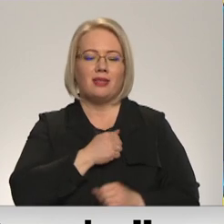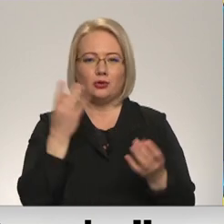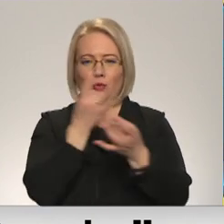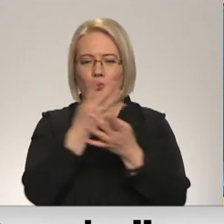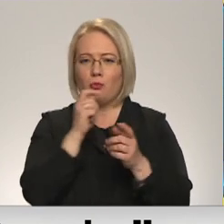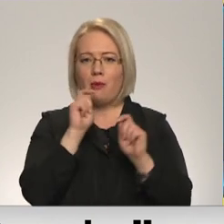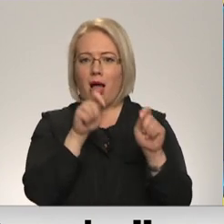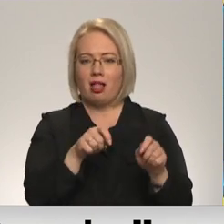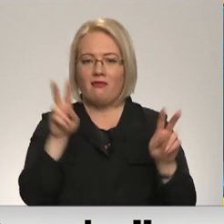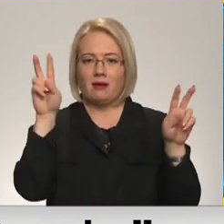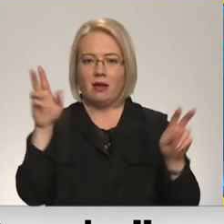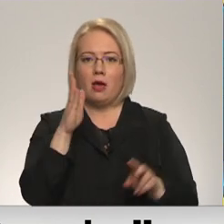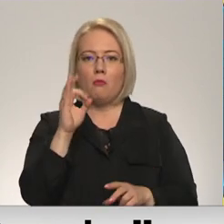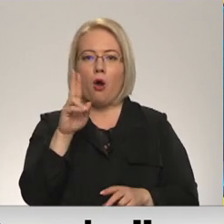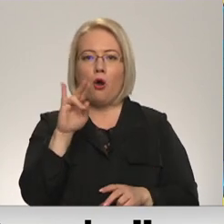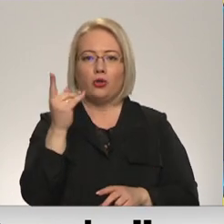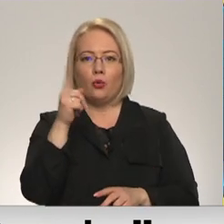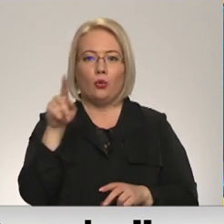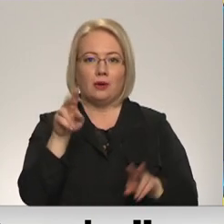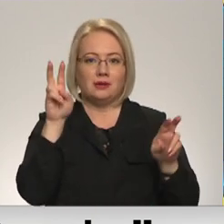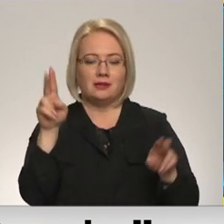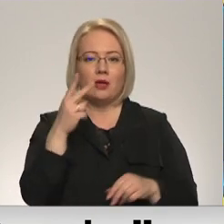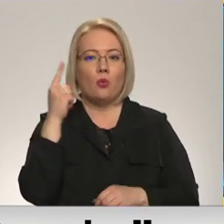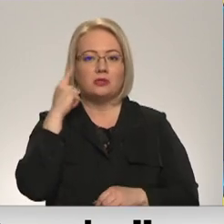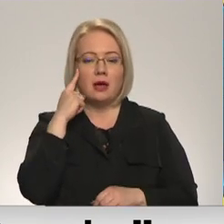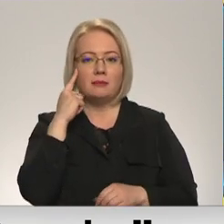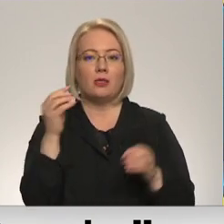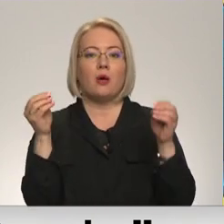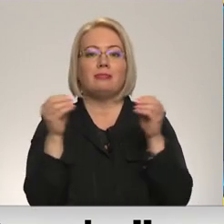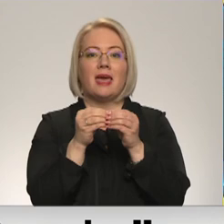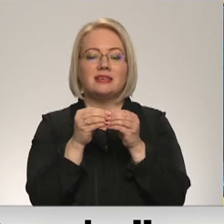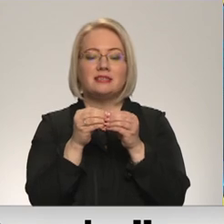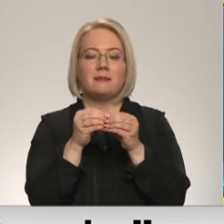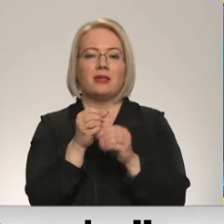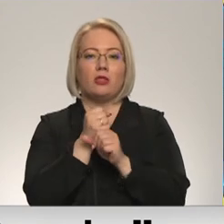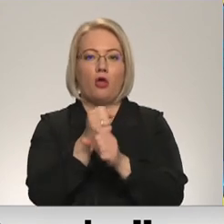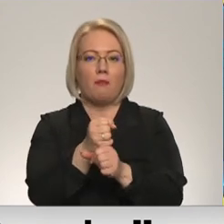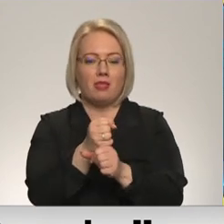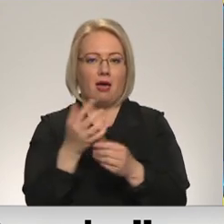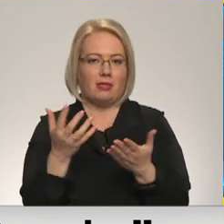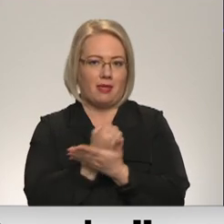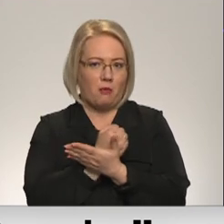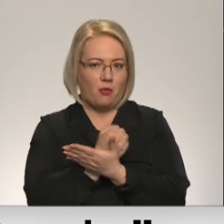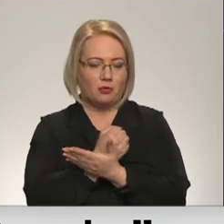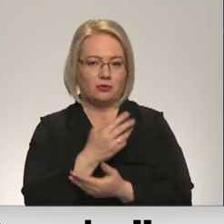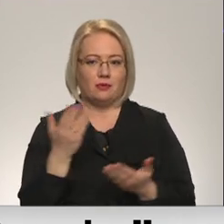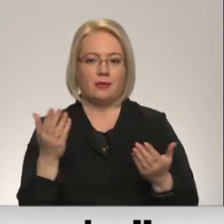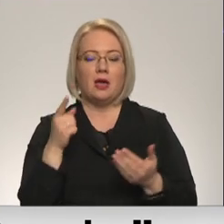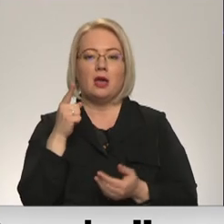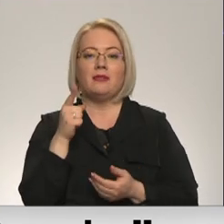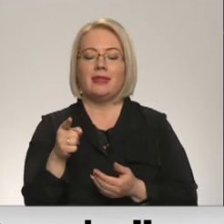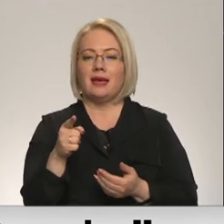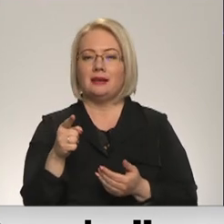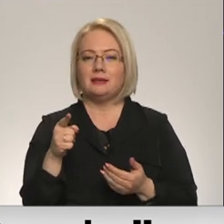balvas Boņuks, kad uzzināsim, kuri 10 no kopumā 30 nominantiem iegūs balvu. Boņuks izceļ